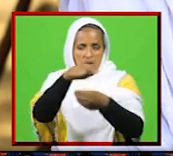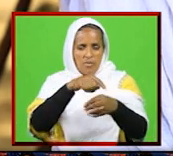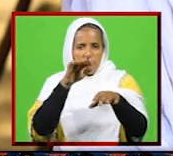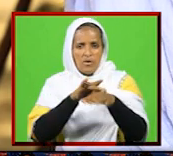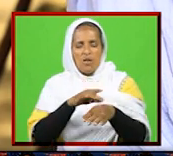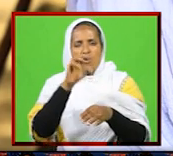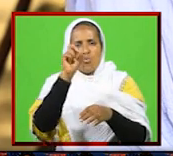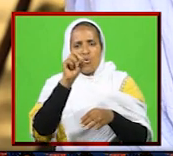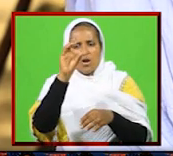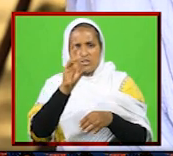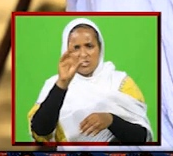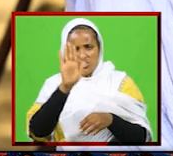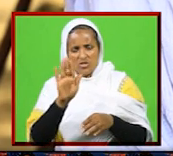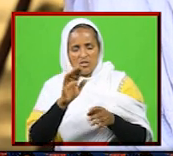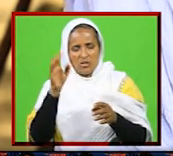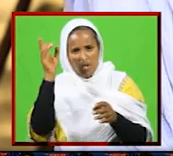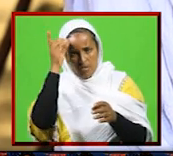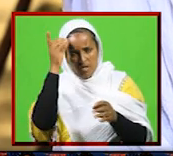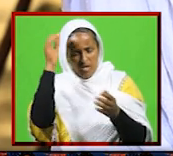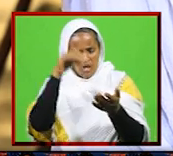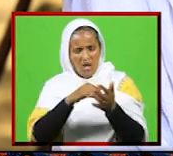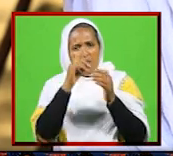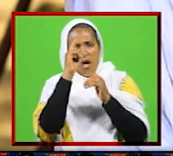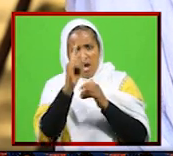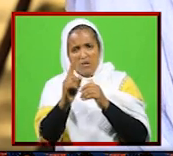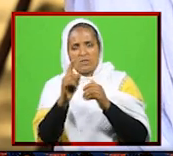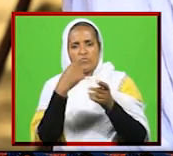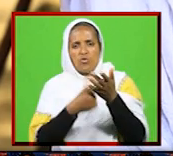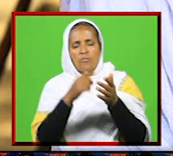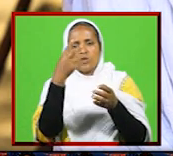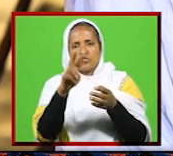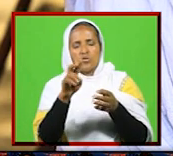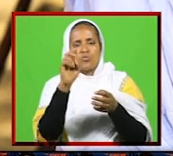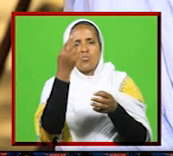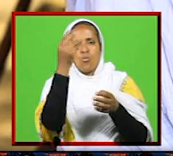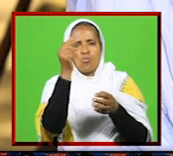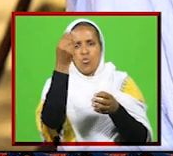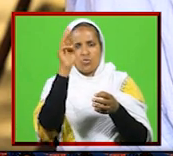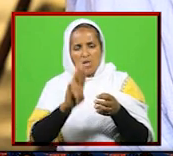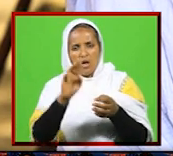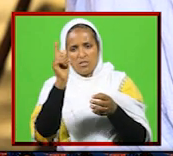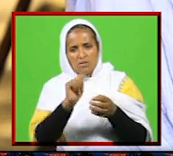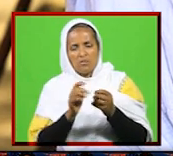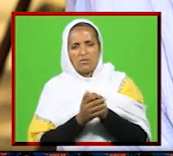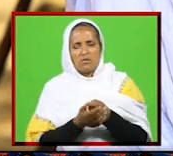በ1910 አካባቢ ዋክሽም ከበደ እንደገና አንድ ብለው በ12 ቆሞሳት